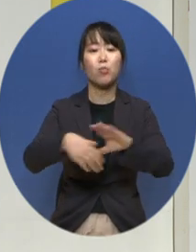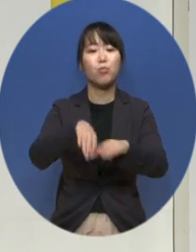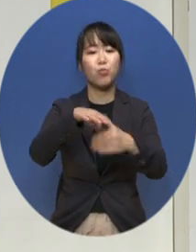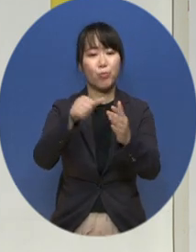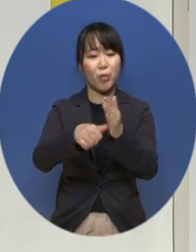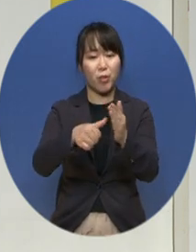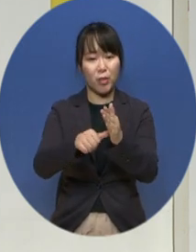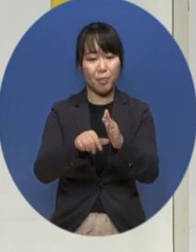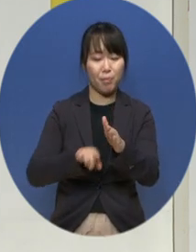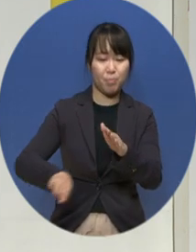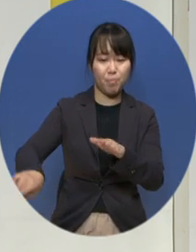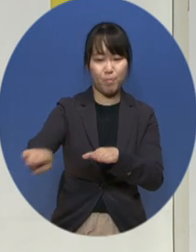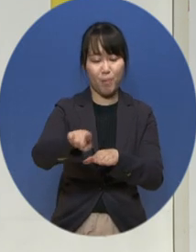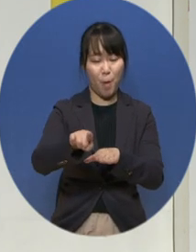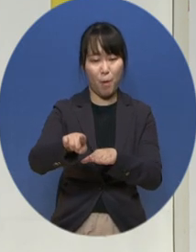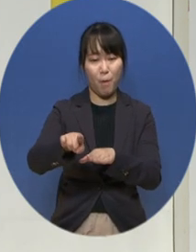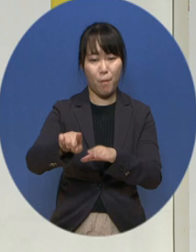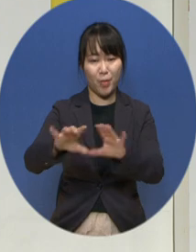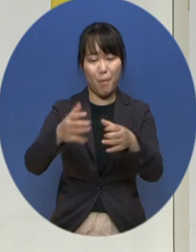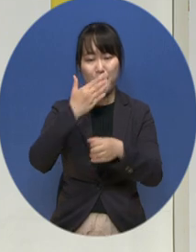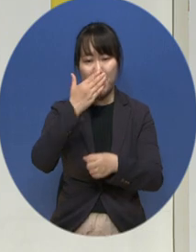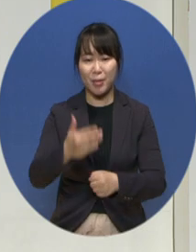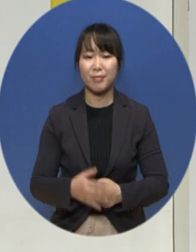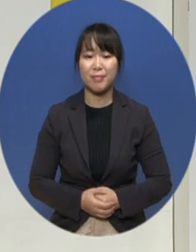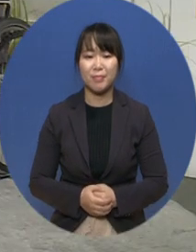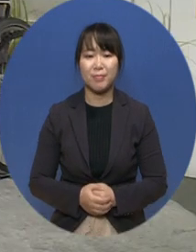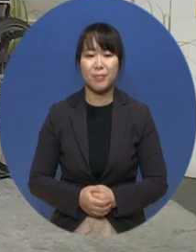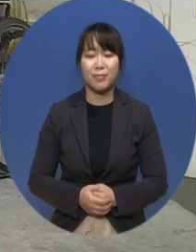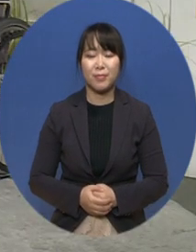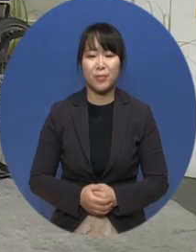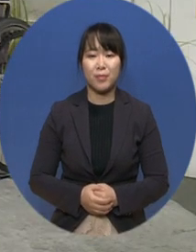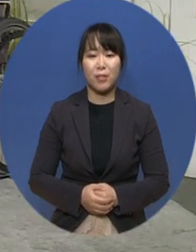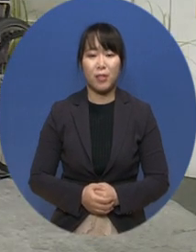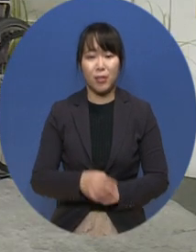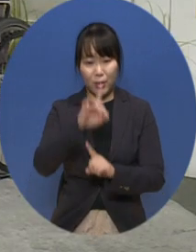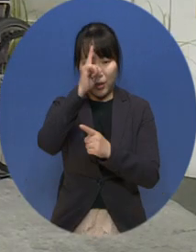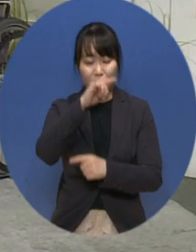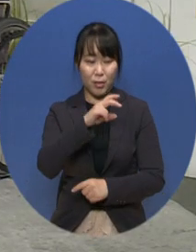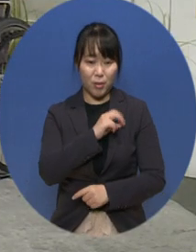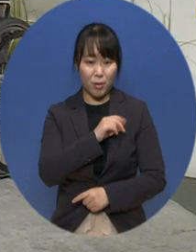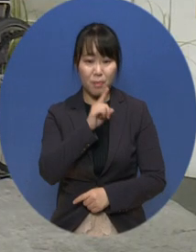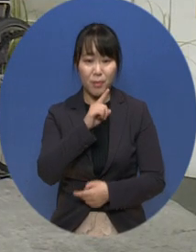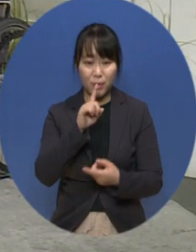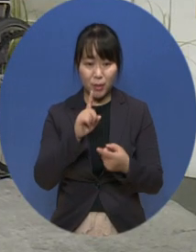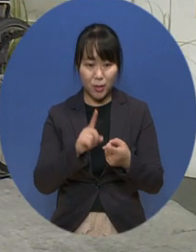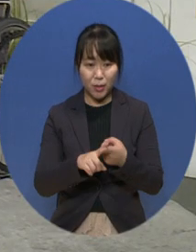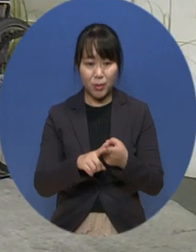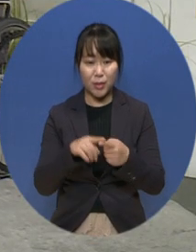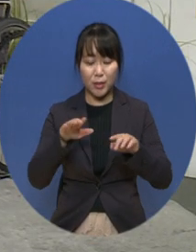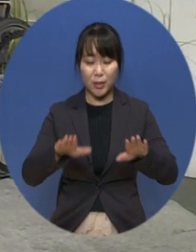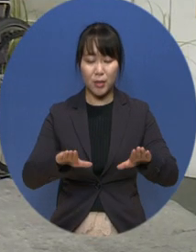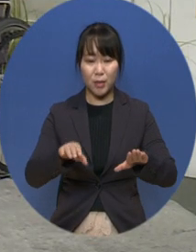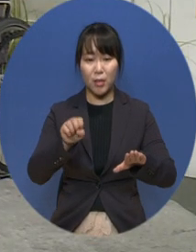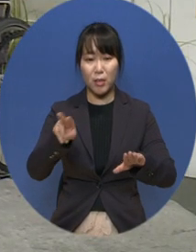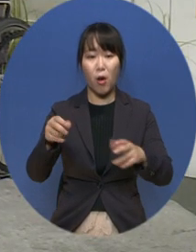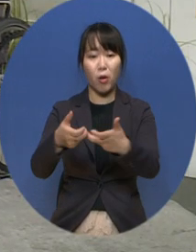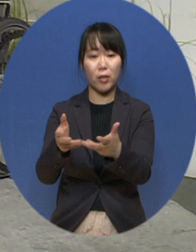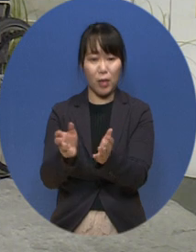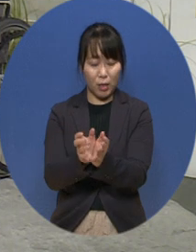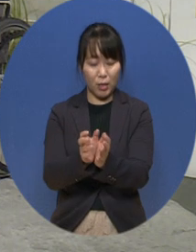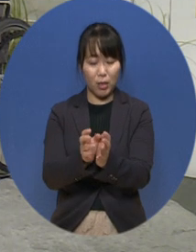온 그런 순도 주 닭들이 그렇군요 어 이상 님께서 말씀하신 것처럼 점만 유제 현재 여당에